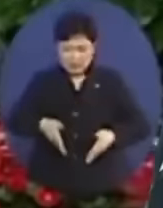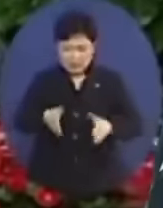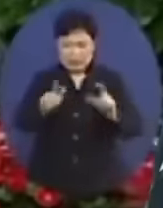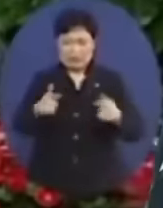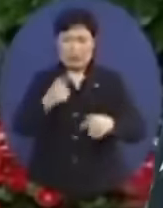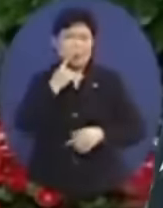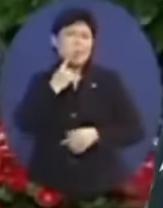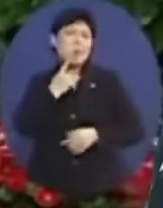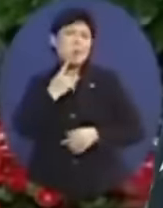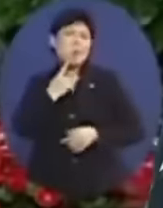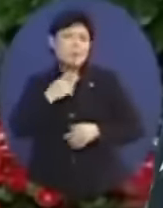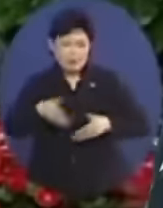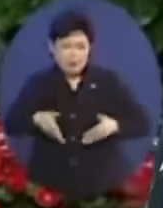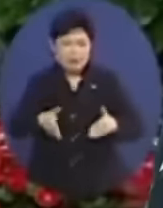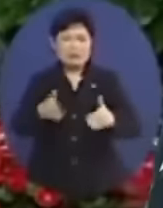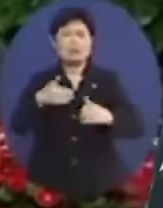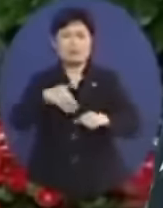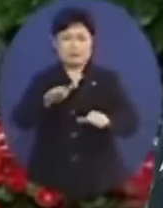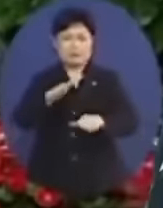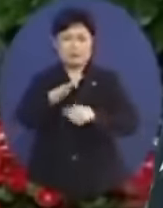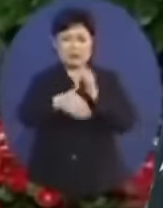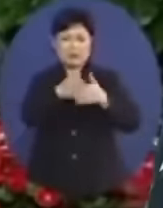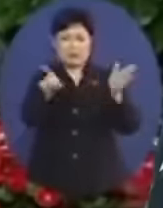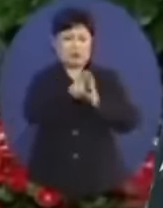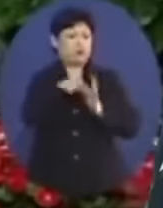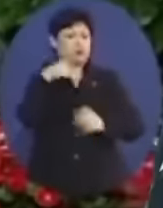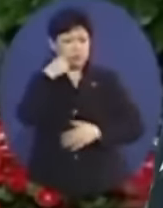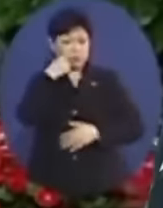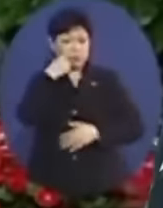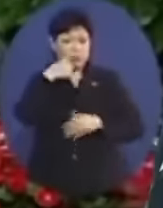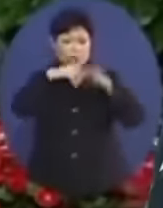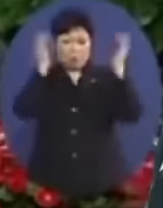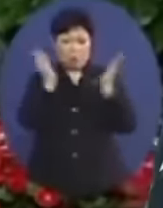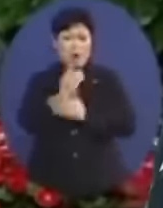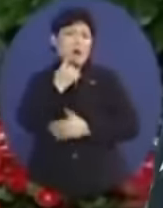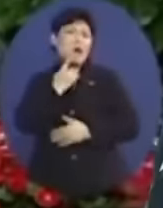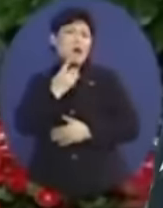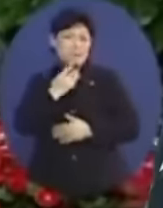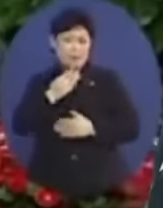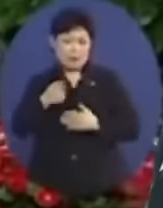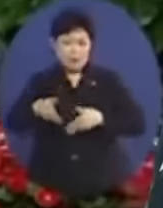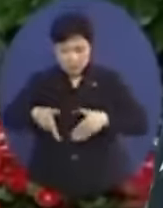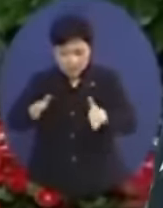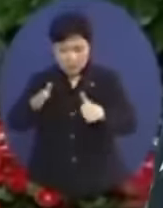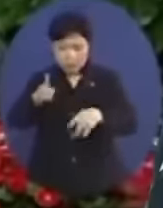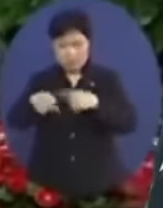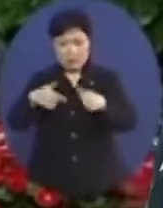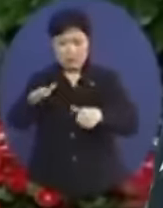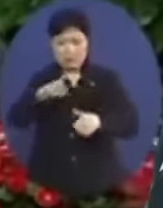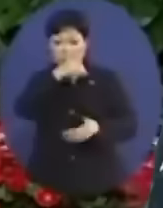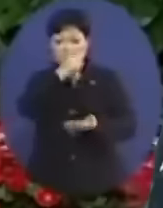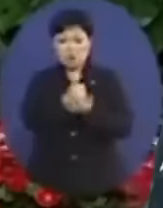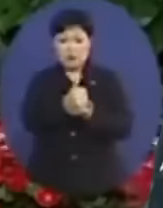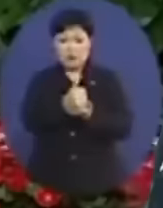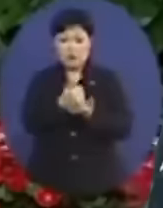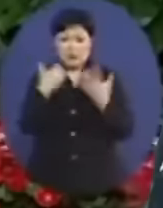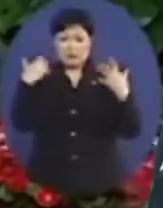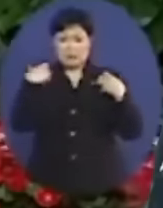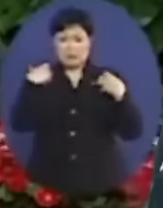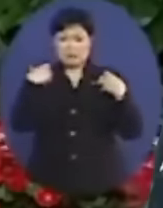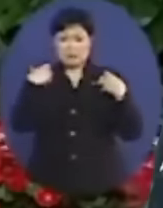길로 다 나갔습니다 하나님 믿지 않았어요 전부 탐욕기로 하이 모든 죄의 책임을 하나님은